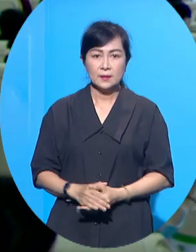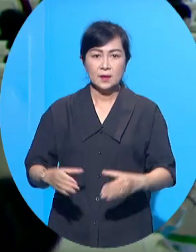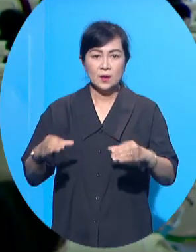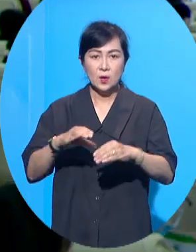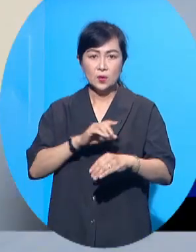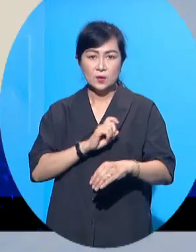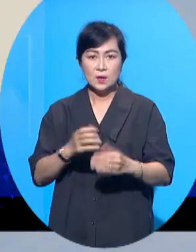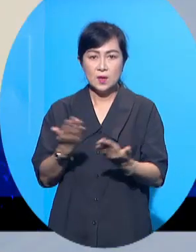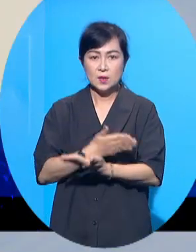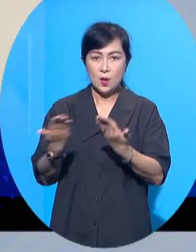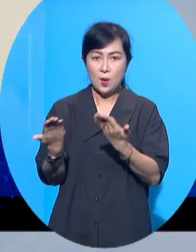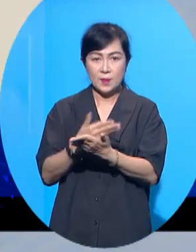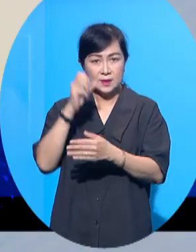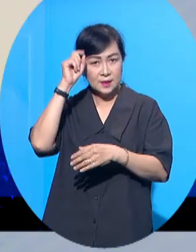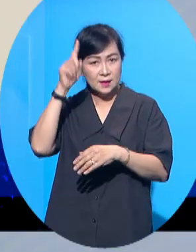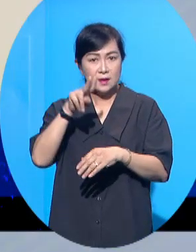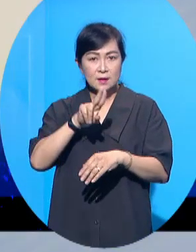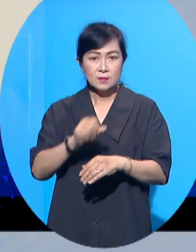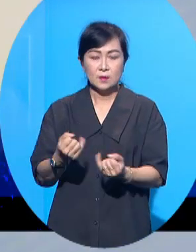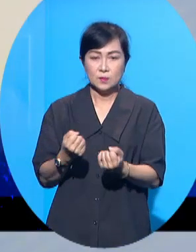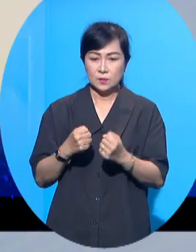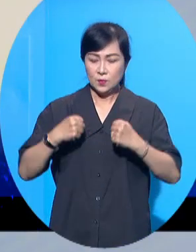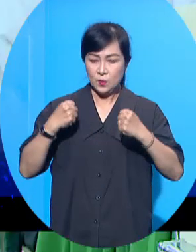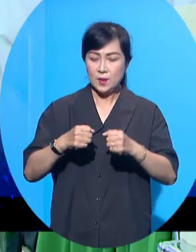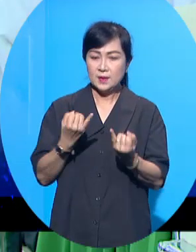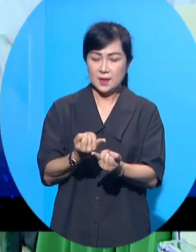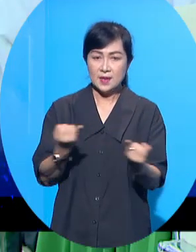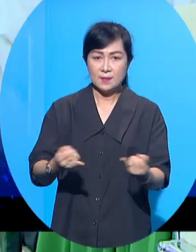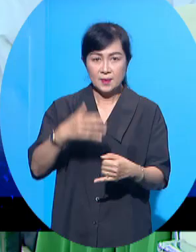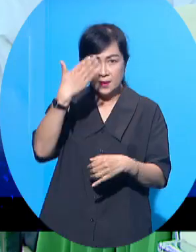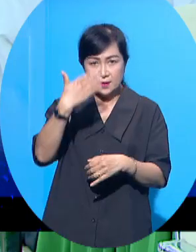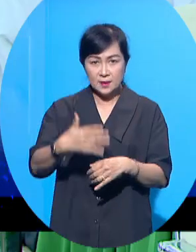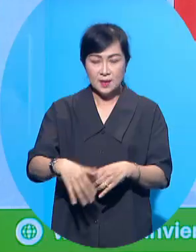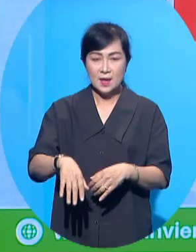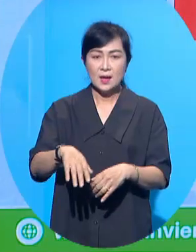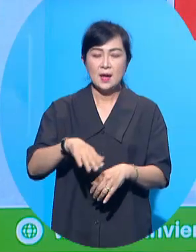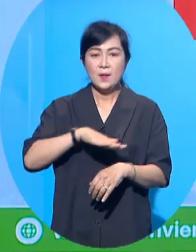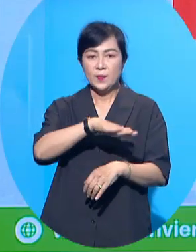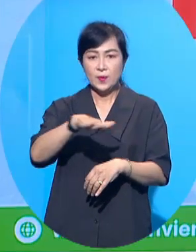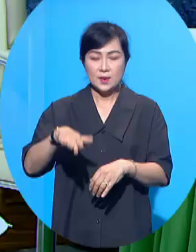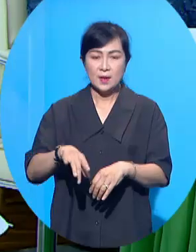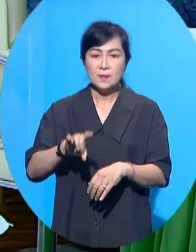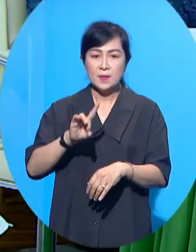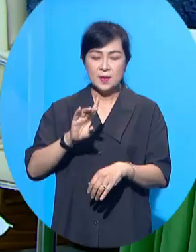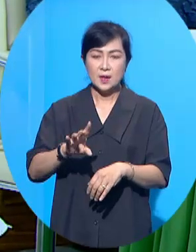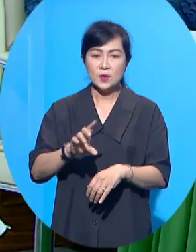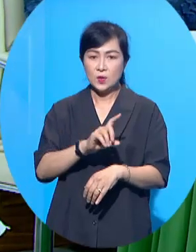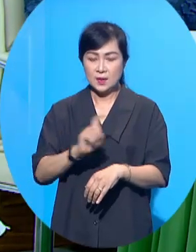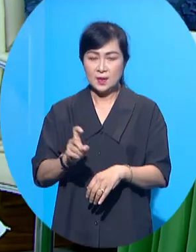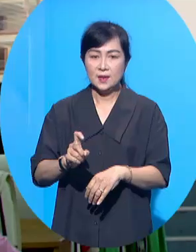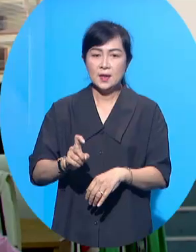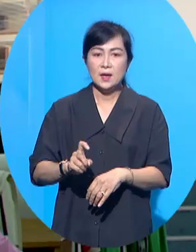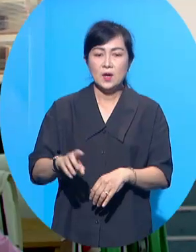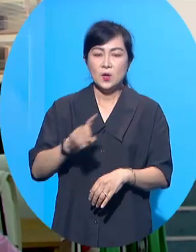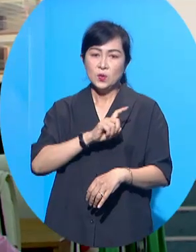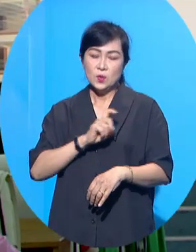Hội nghị có chủ đề Đổi mới và sáng tạo trong chăm sóc sức khỏe trẻ em diễn ra với một phiên toàn thể và 12 phiên chuyên đề xoay quanh